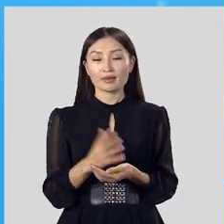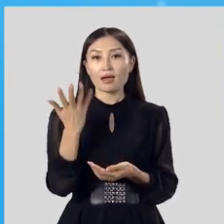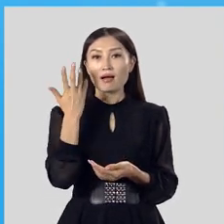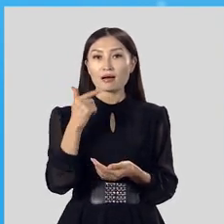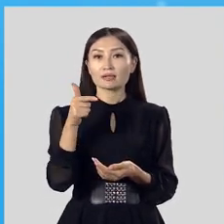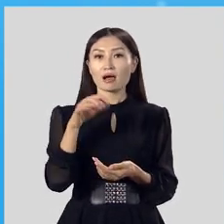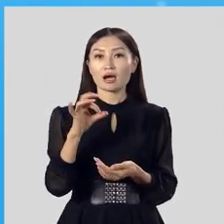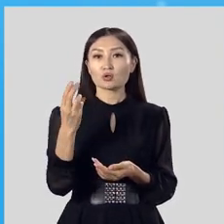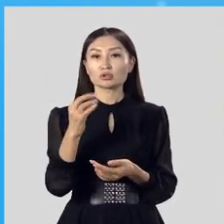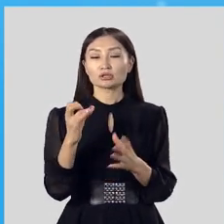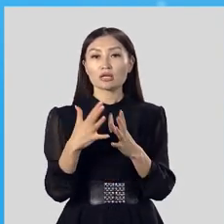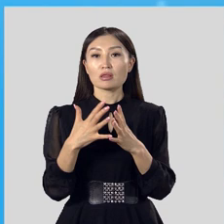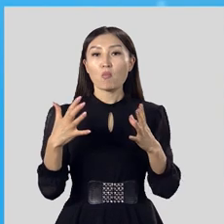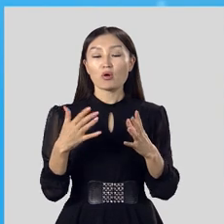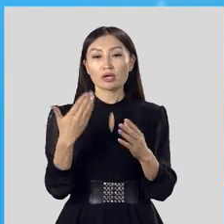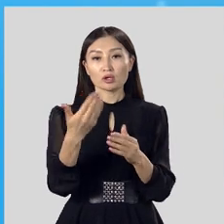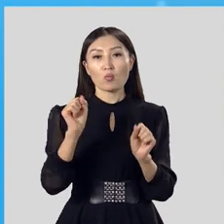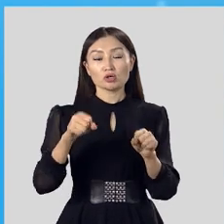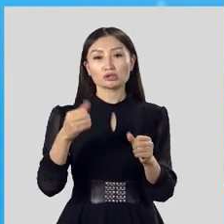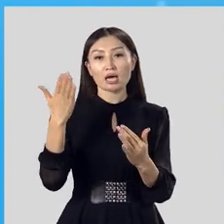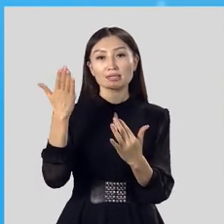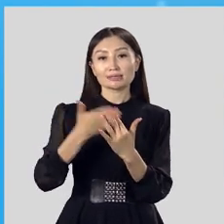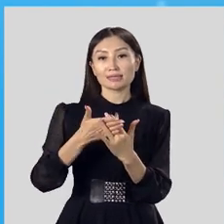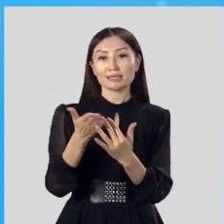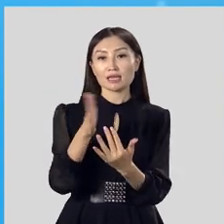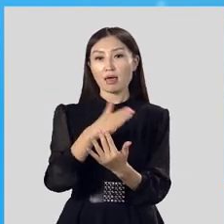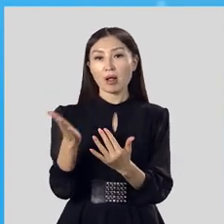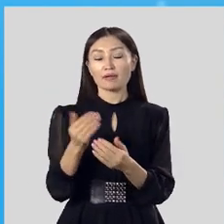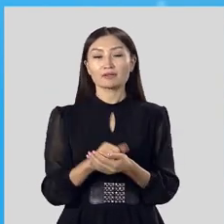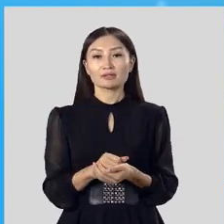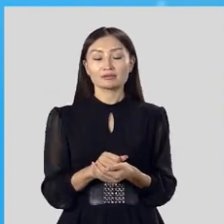Когда горошины набухнут, их можно разделить на половинки.